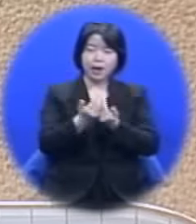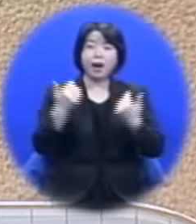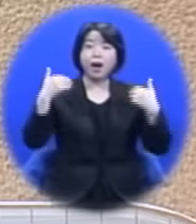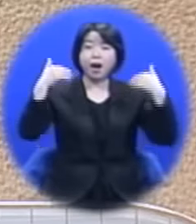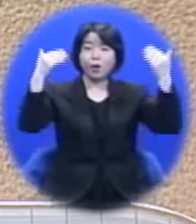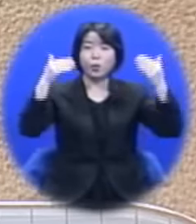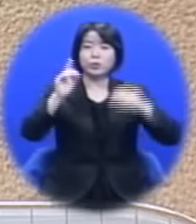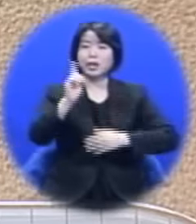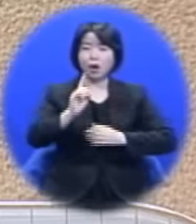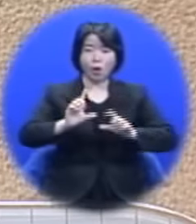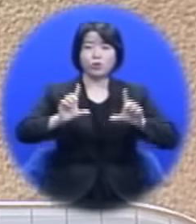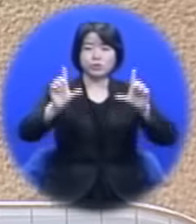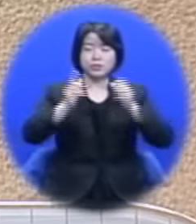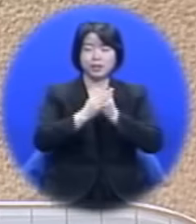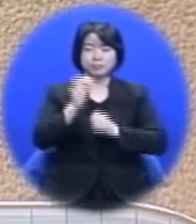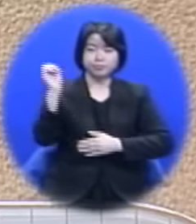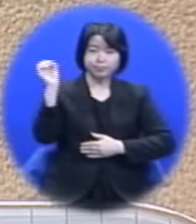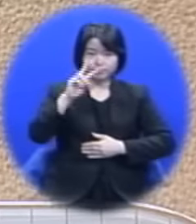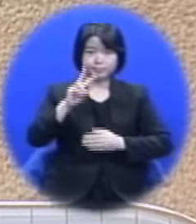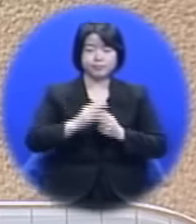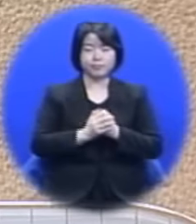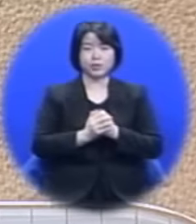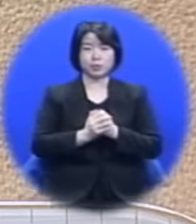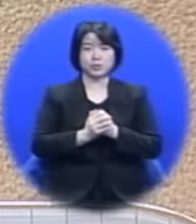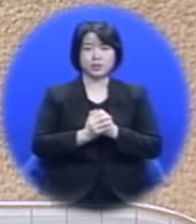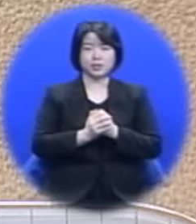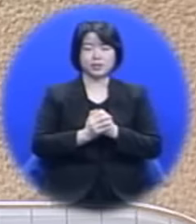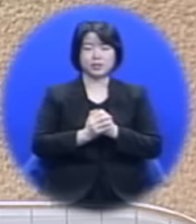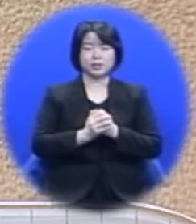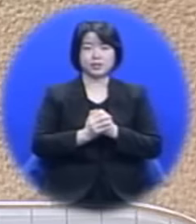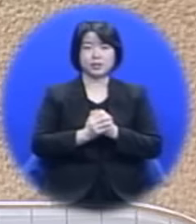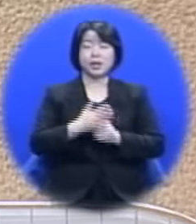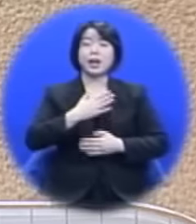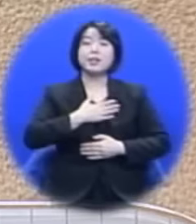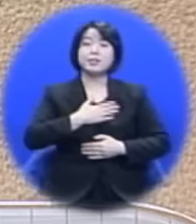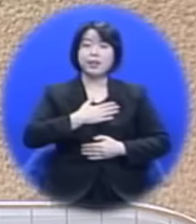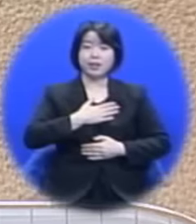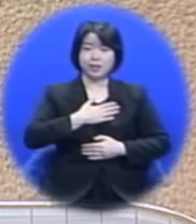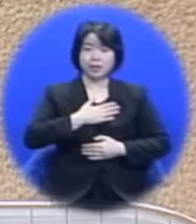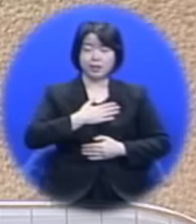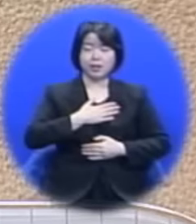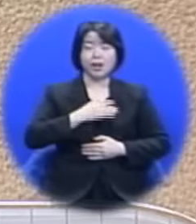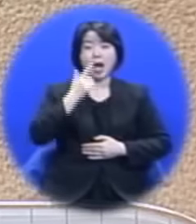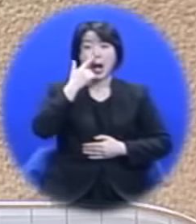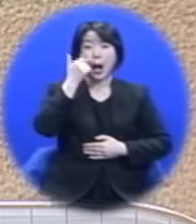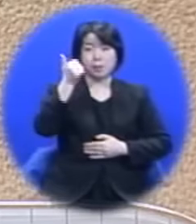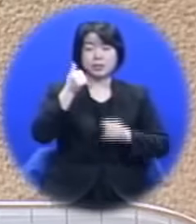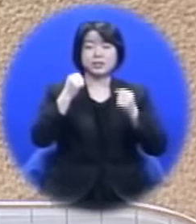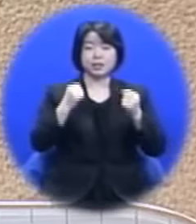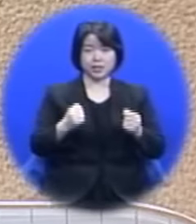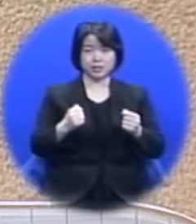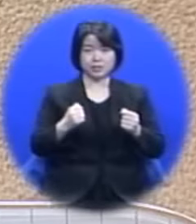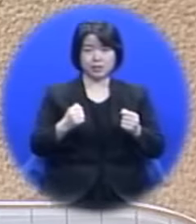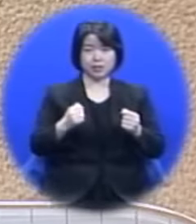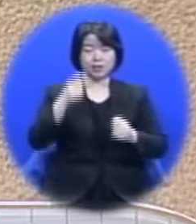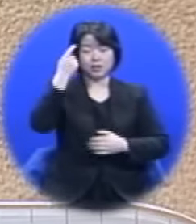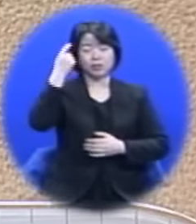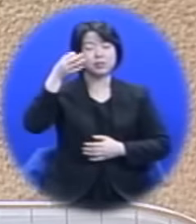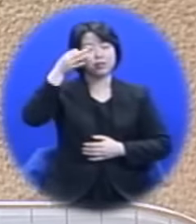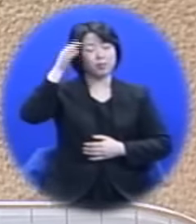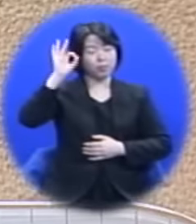어느 날 갑자기 내게도 아버지가 계시다 그런 생각이